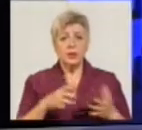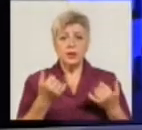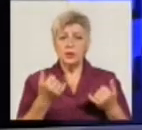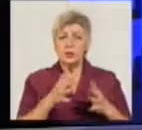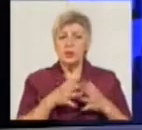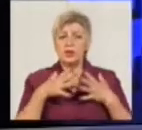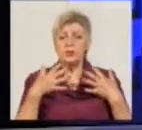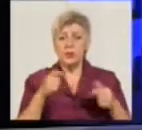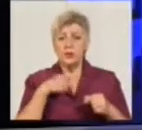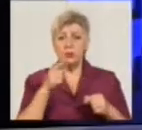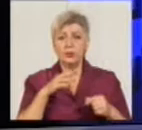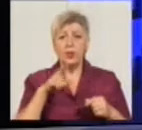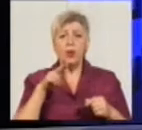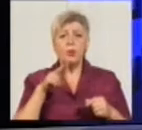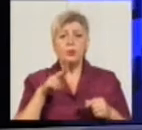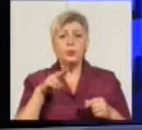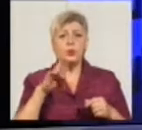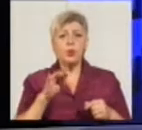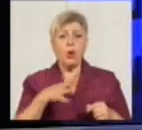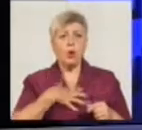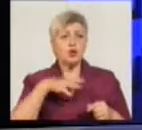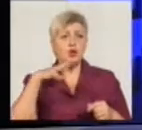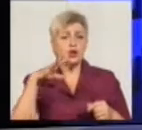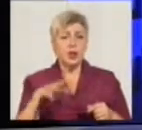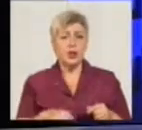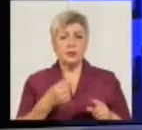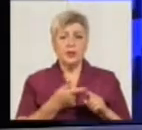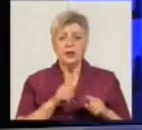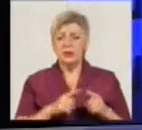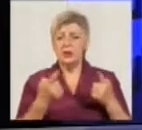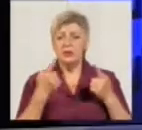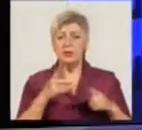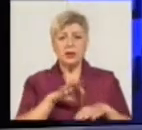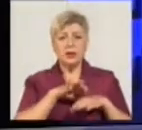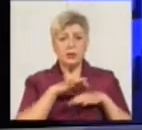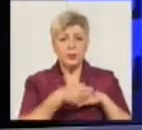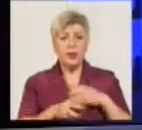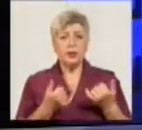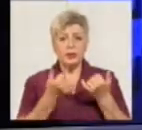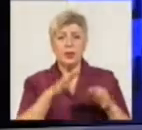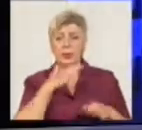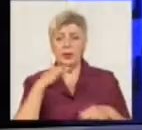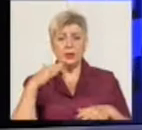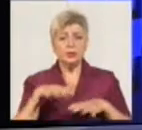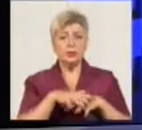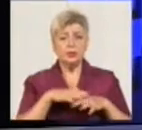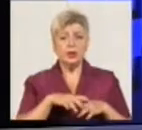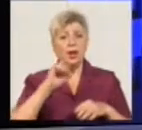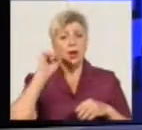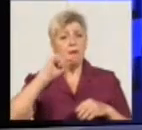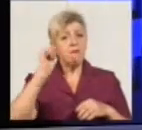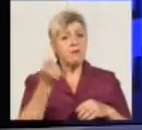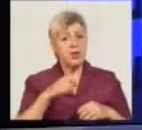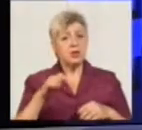про перемогу, про переможців, тому що це великий біль для багатьох народів. От війна в Афганістані також